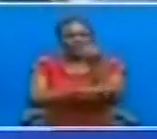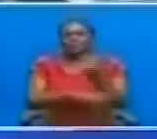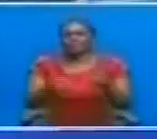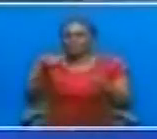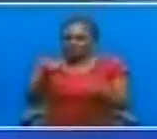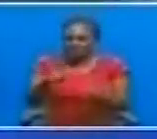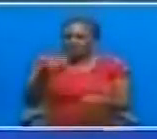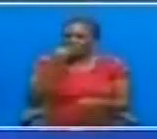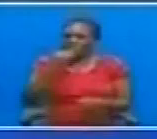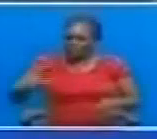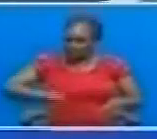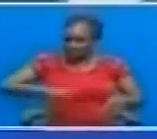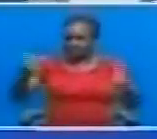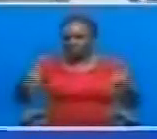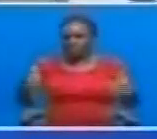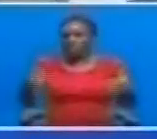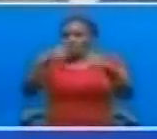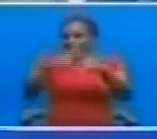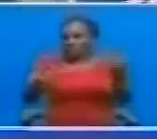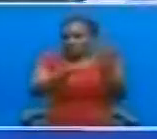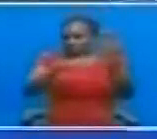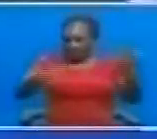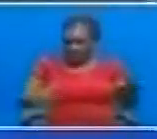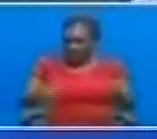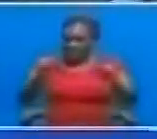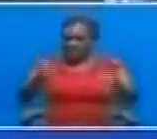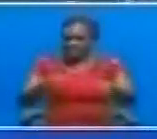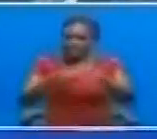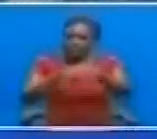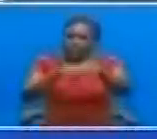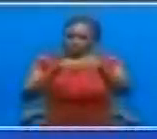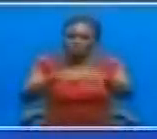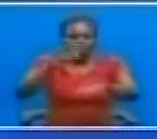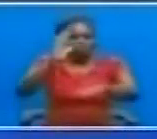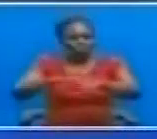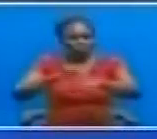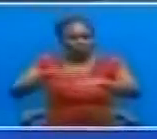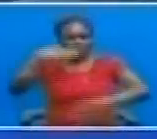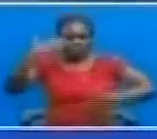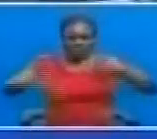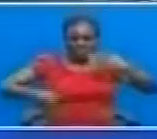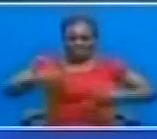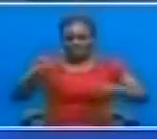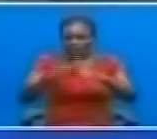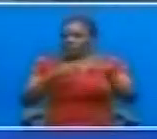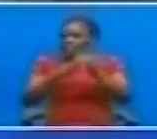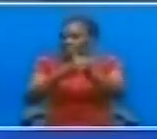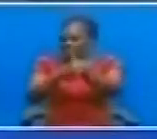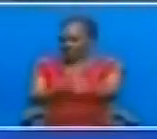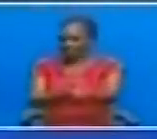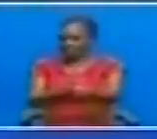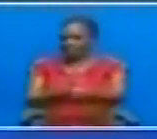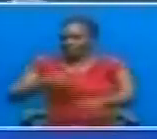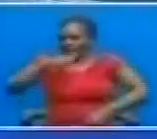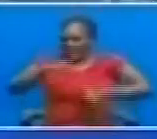sifa akashiba, lakini iwapo sifa hizo zitambatana na ungwana wa vitendo haswa kutoka kwa kiongozi,